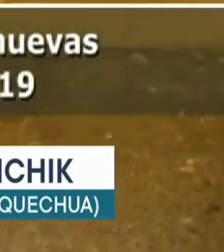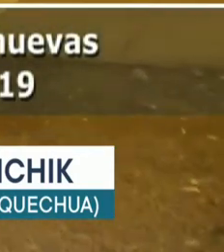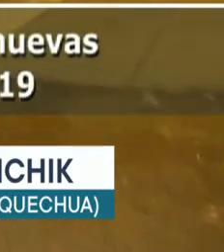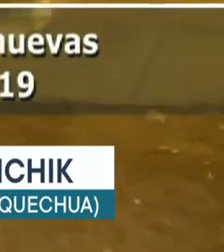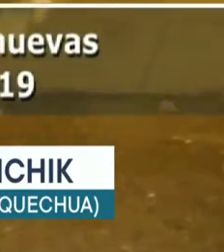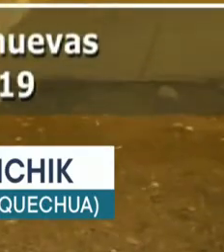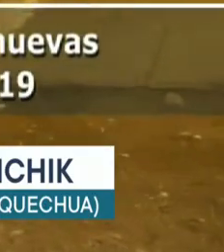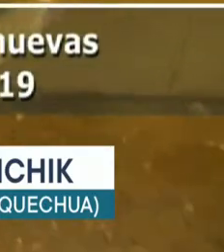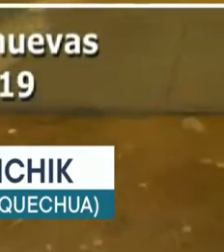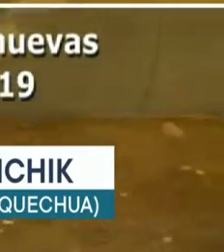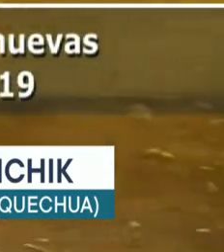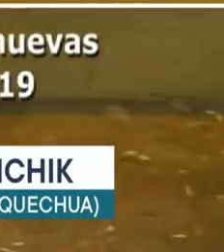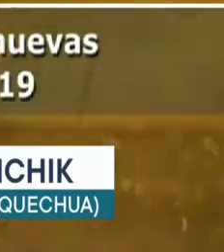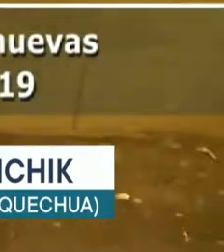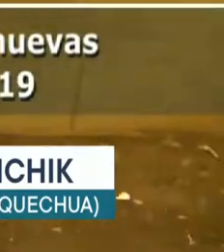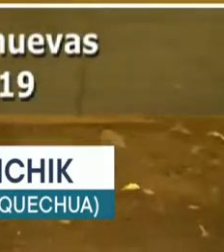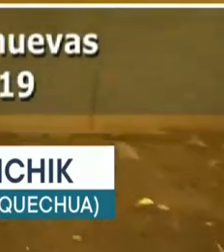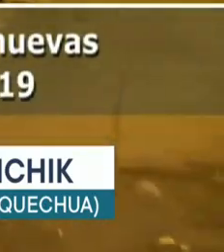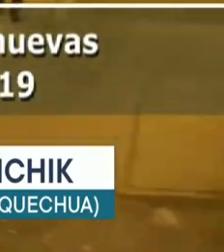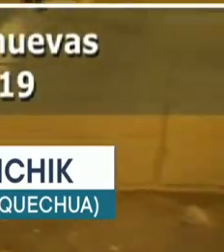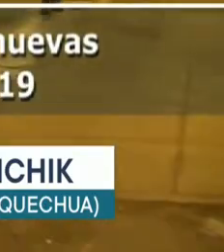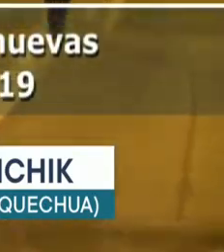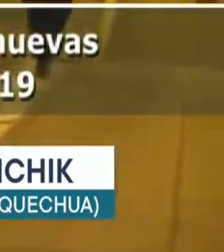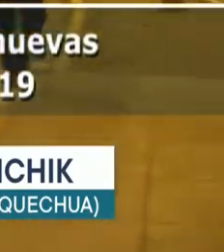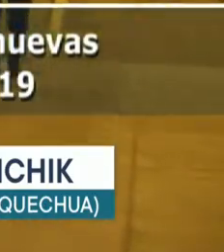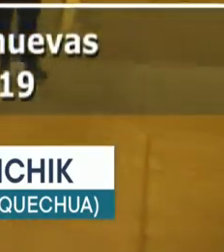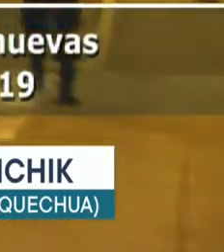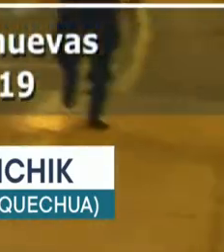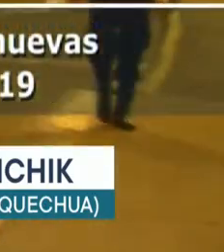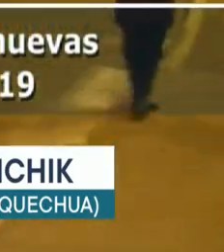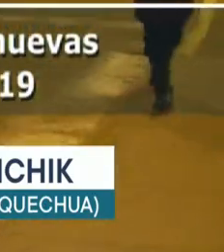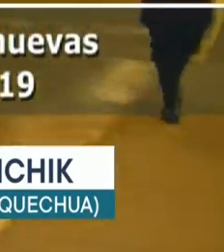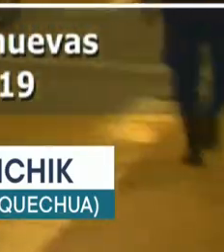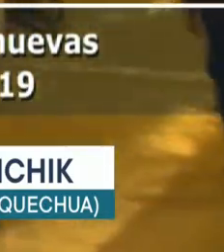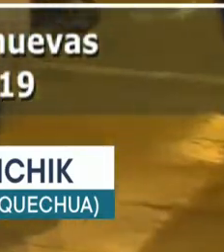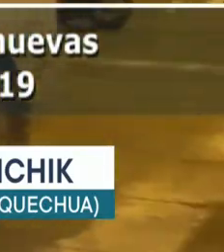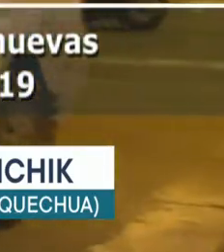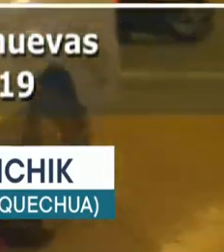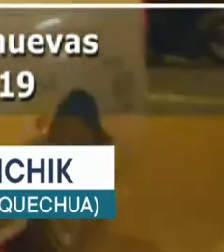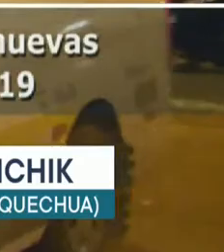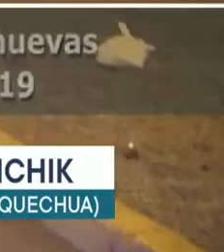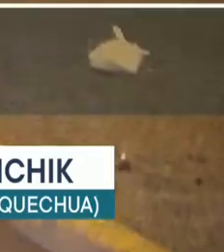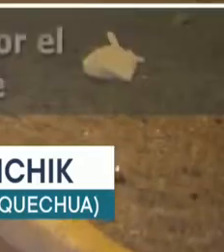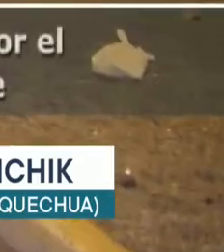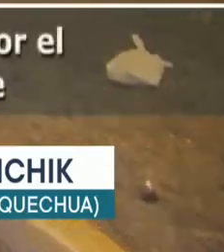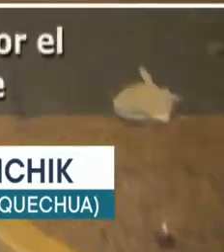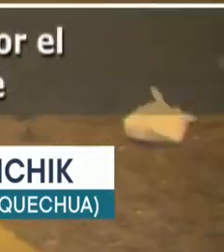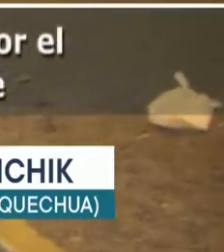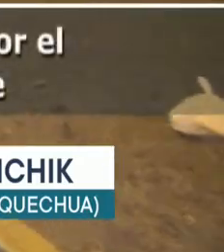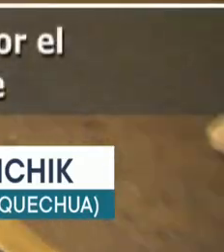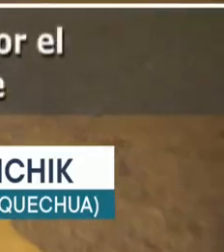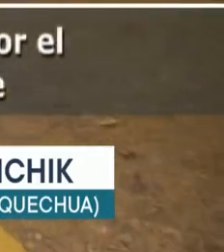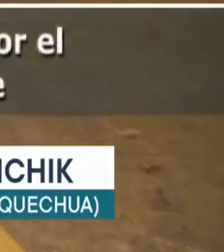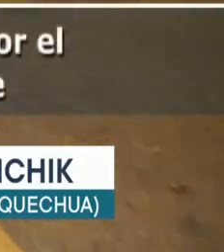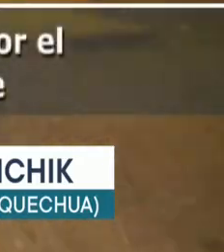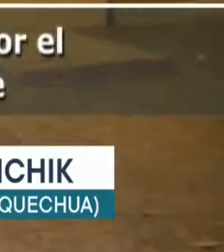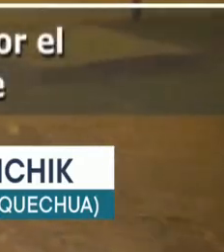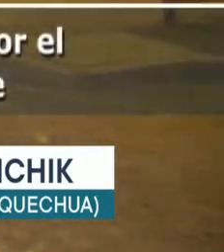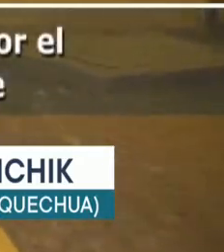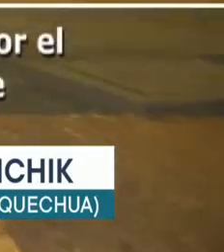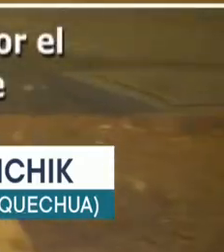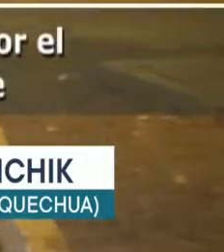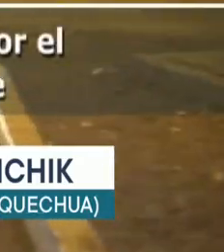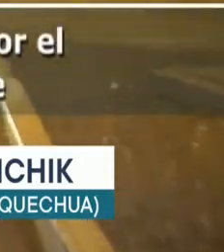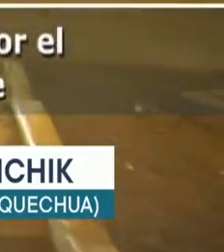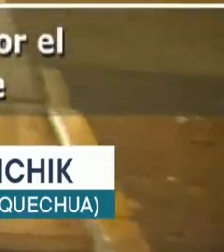pichay unhoy captain, imainatam harka kusunchi, imainatam amachakusun, anchay kunatasuk propuesta neshanta,